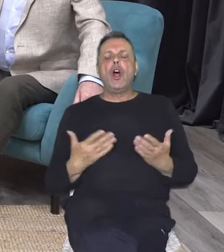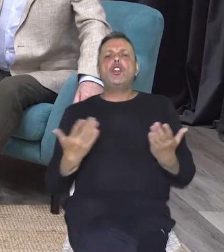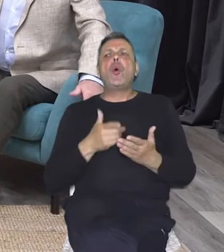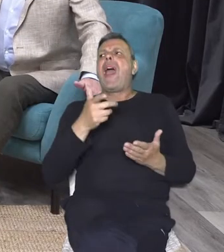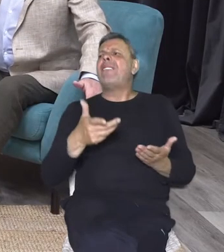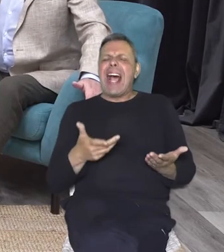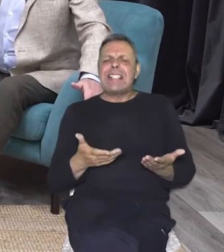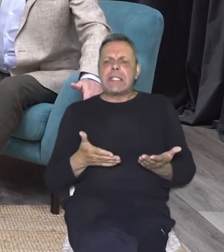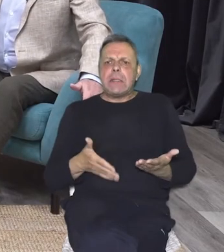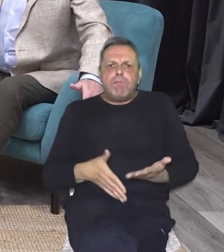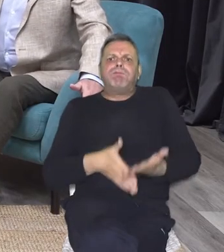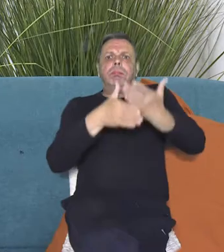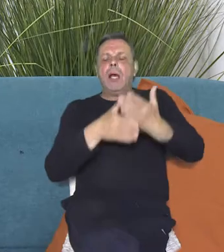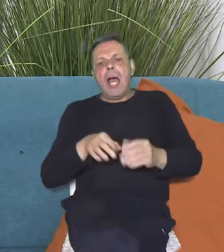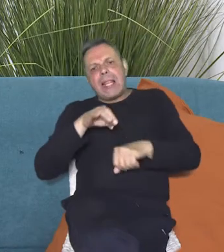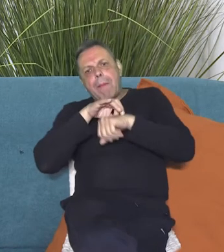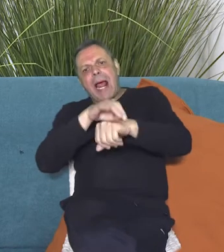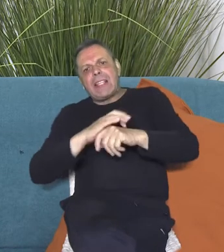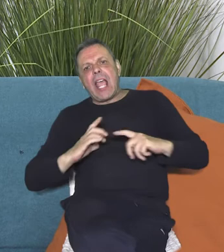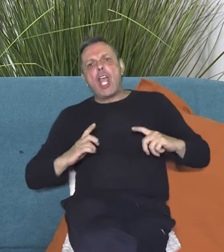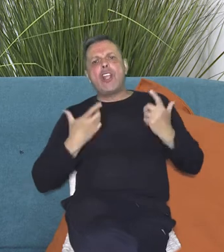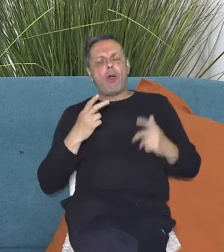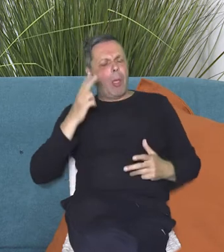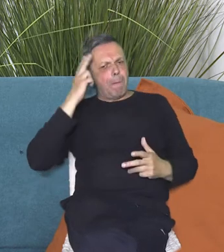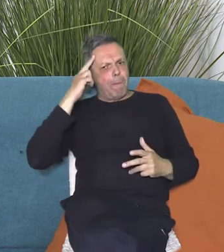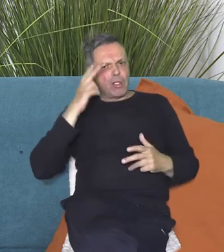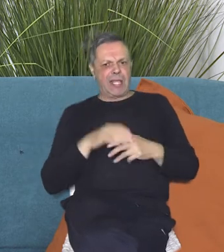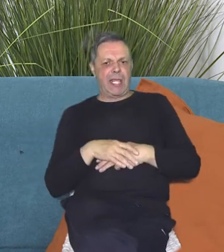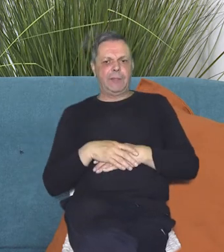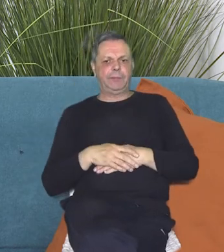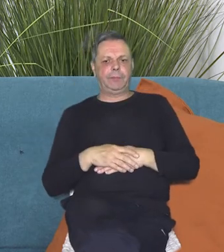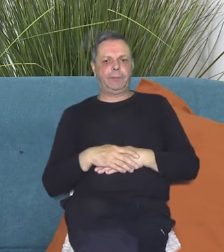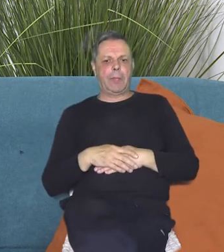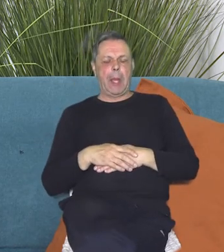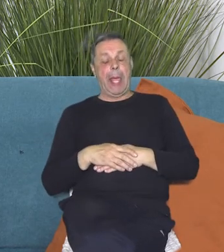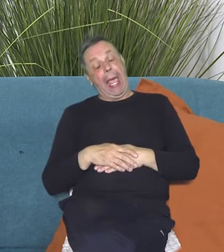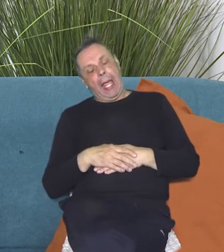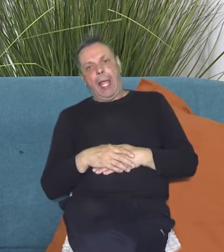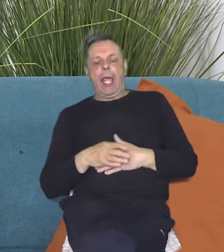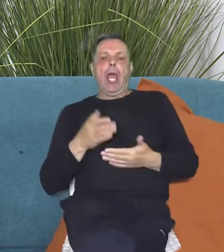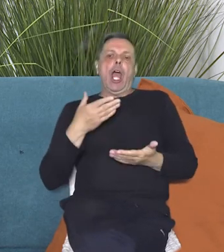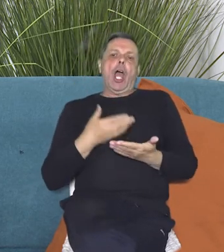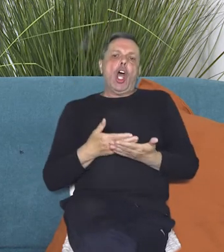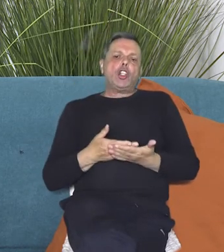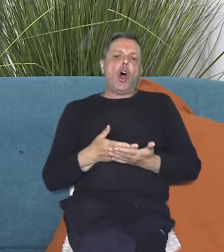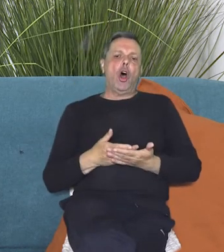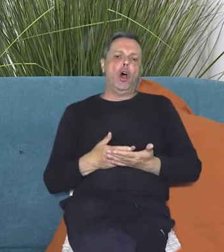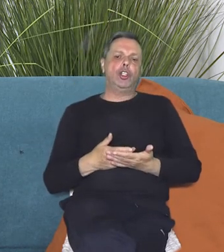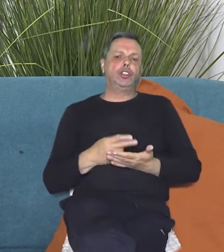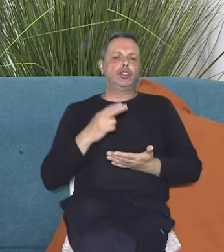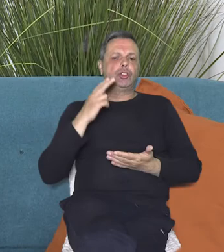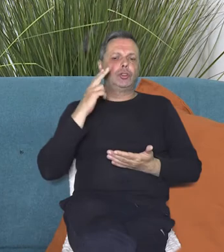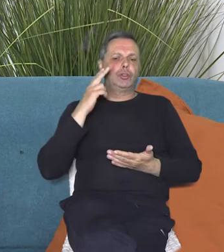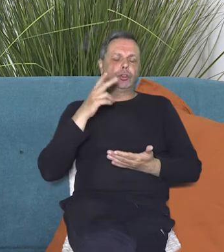to, što vas je nagnalo da pratite, recimo, život poznatih? Nagnalo me to što sam, baš